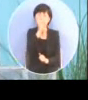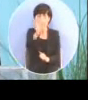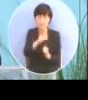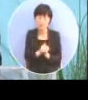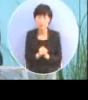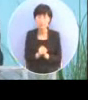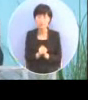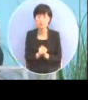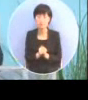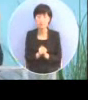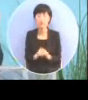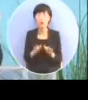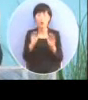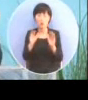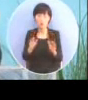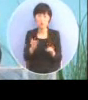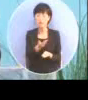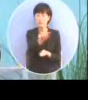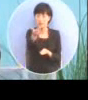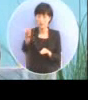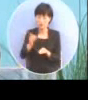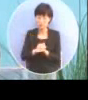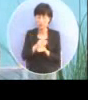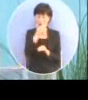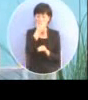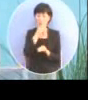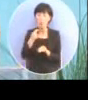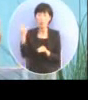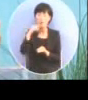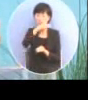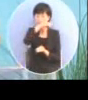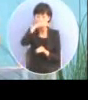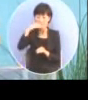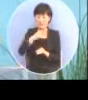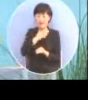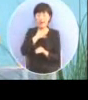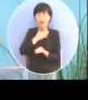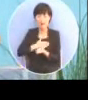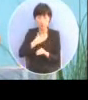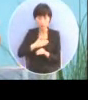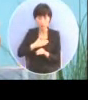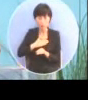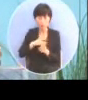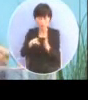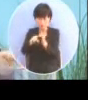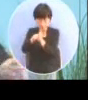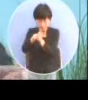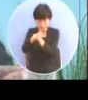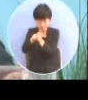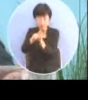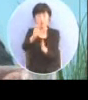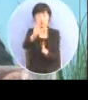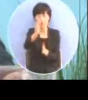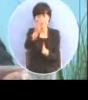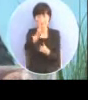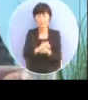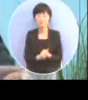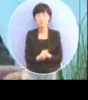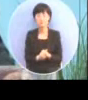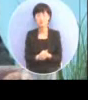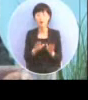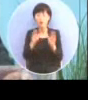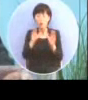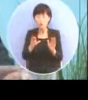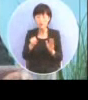vậy đó. 복음을 바르게 알고 믿기만 하면 됩니다. Hôm nay chúng ta hiểu đúng về phúc âm và tin là được rồi. 오늘